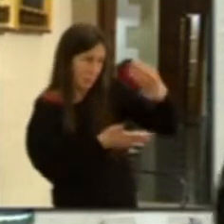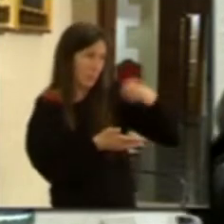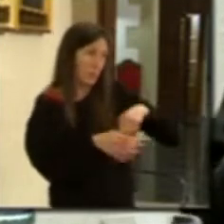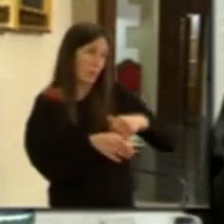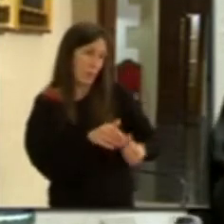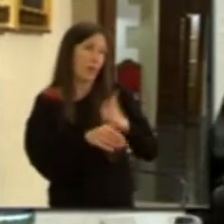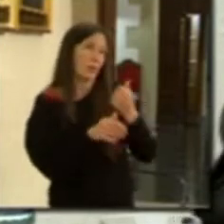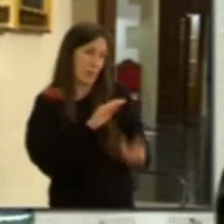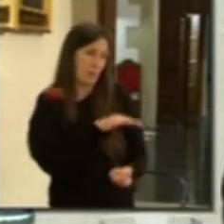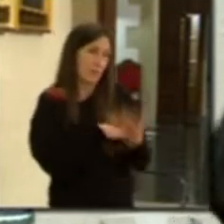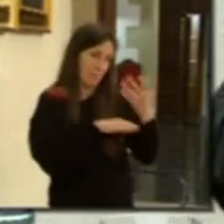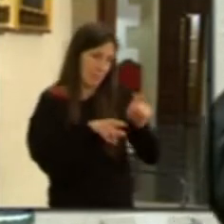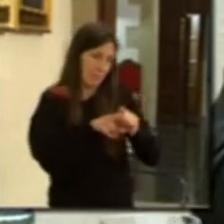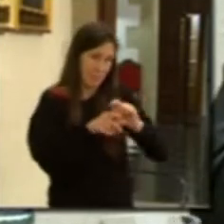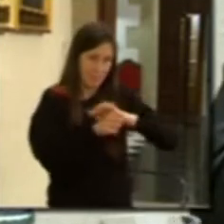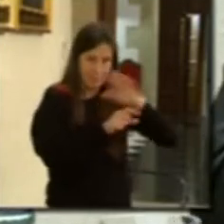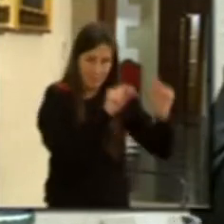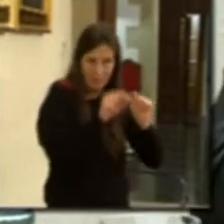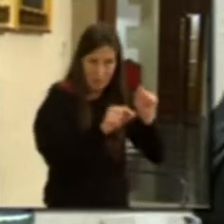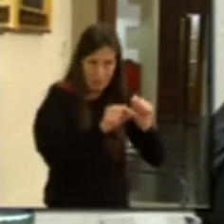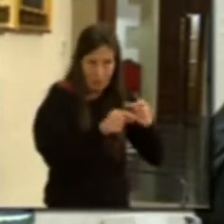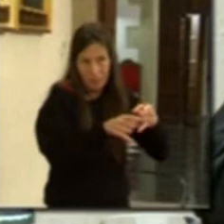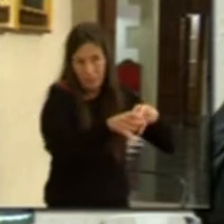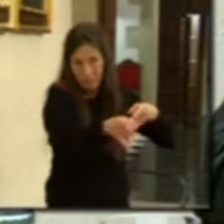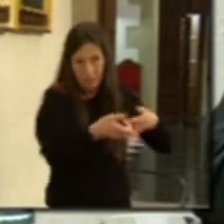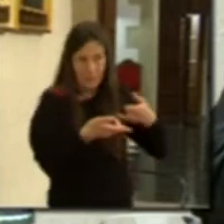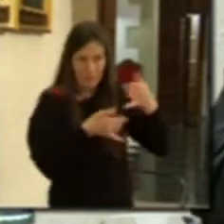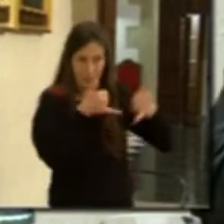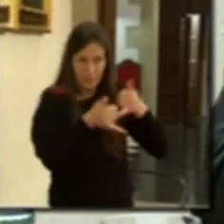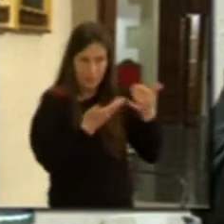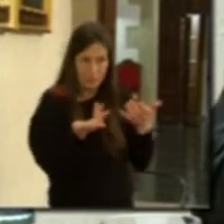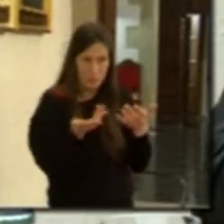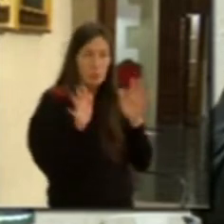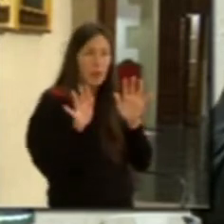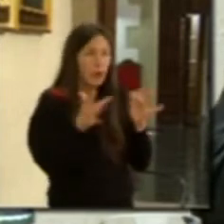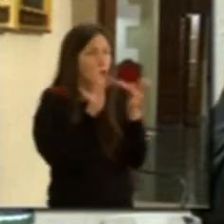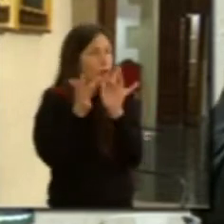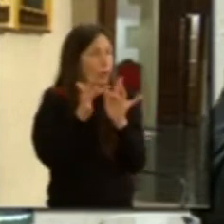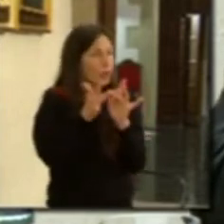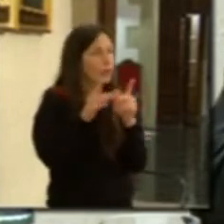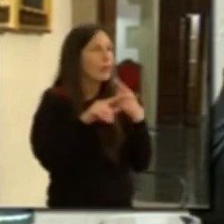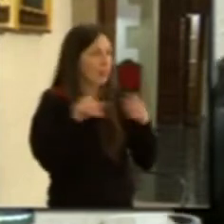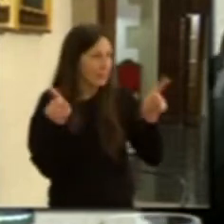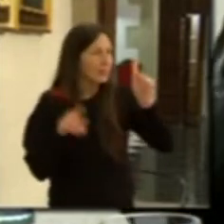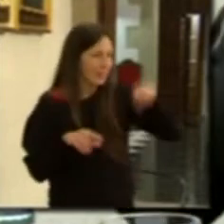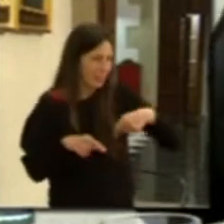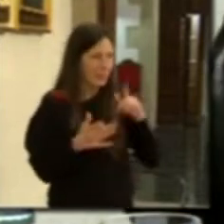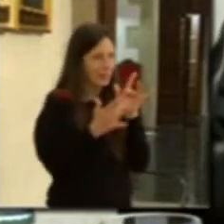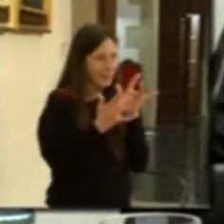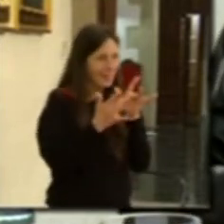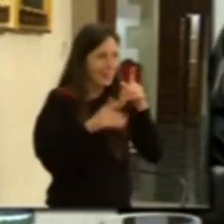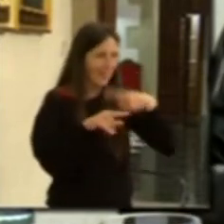movem diferent. Com ens relacionem? Aquesta és la part més complicada. Ens relacionem diferent, amb